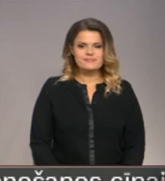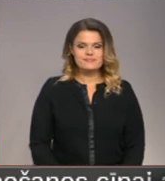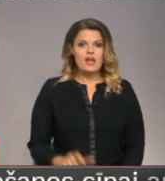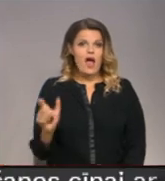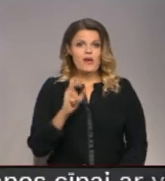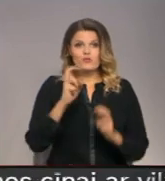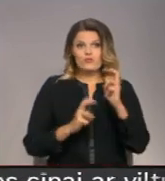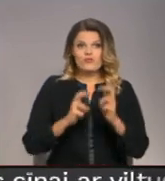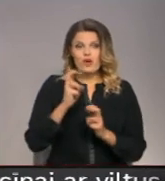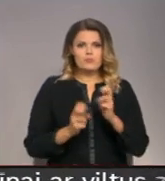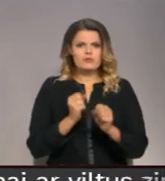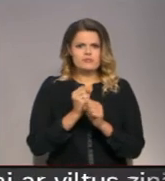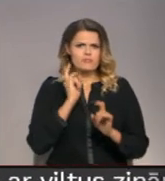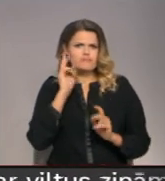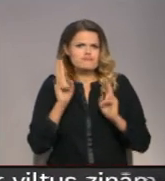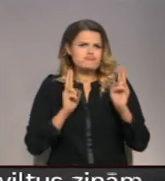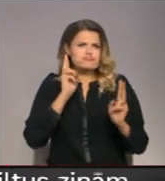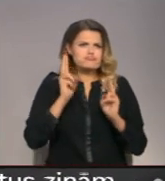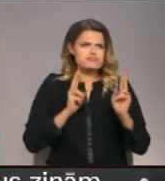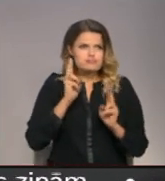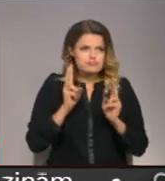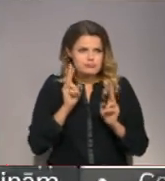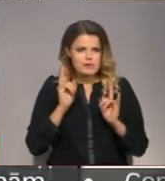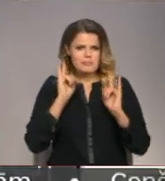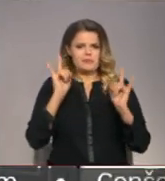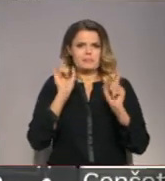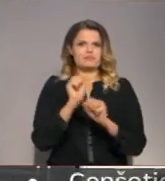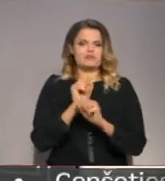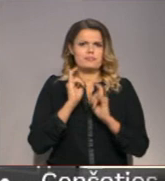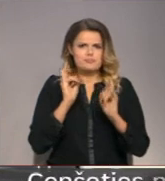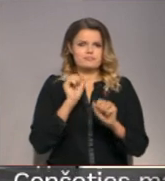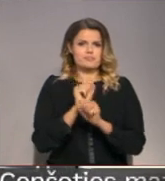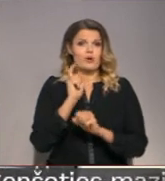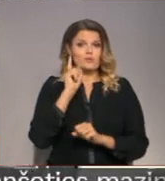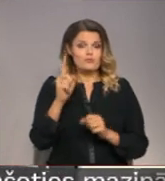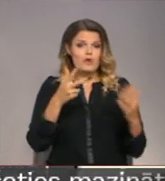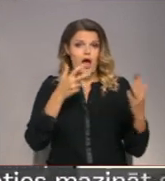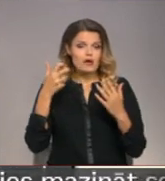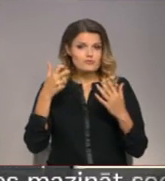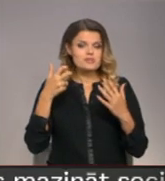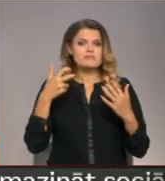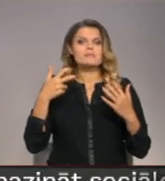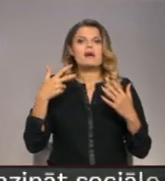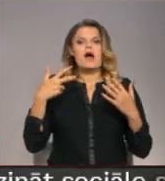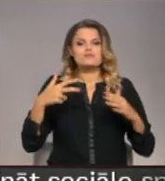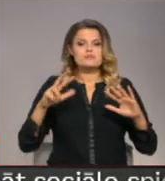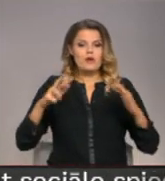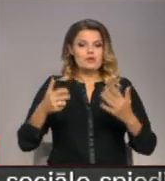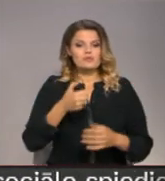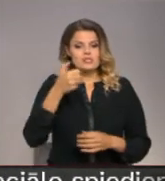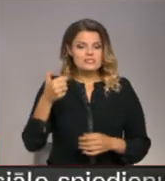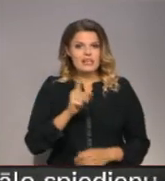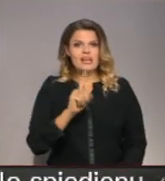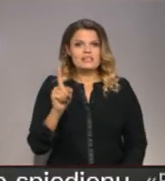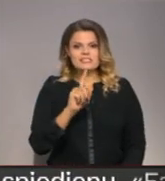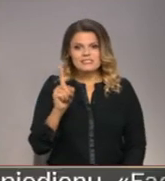Adatu fabrikas darba duna, kur ik pa laikam pārtraucas skaļš signāls, ir 1888. Gads, kad ir Kuldīgas adatu